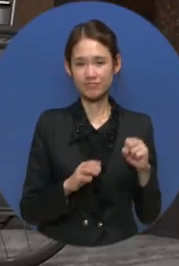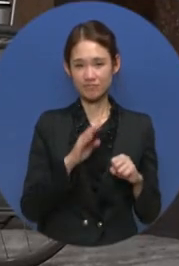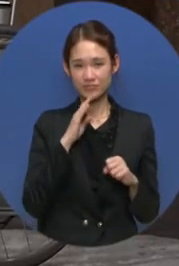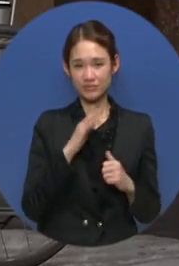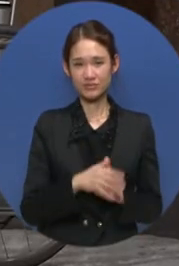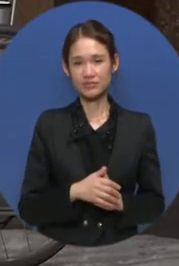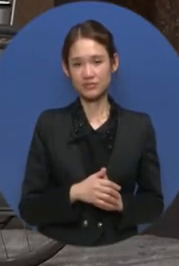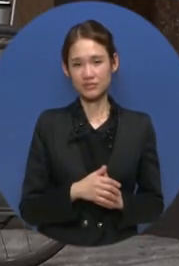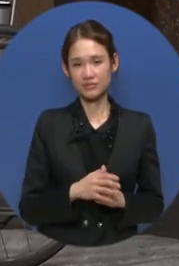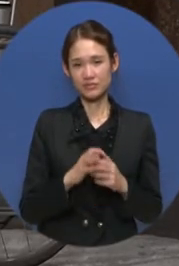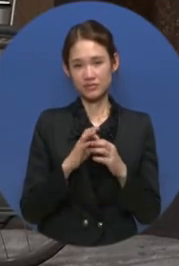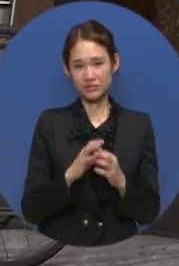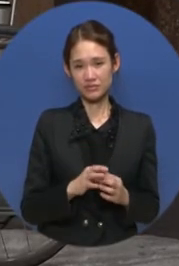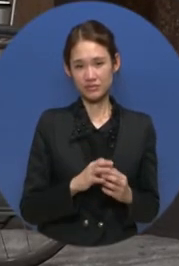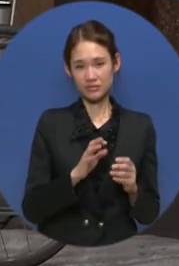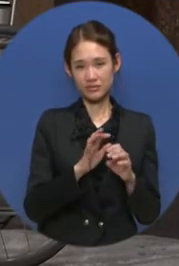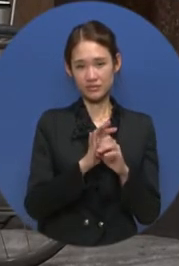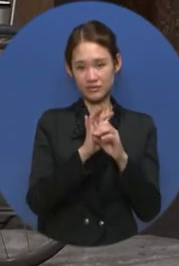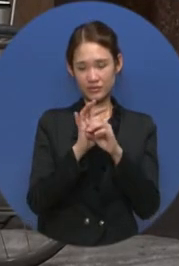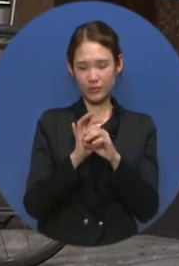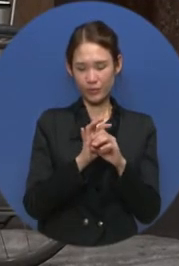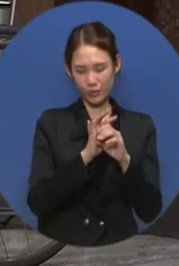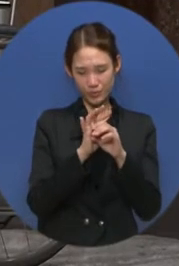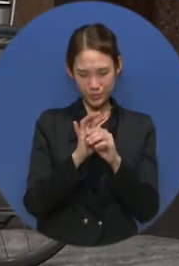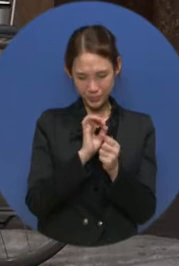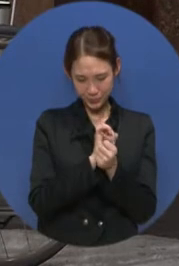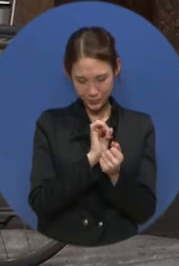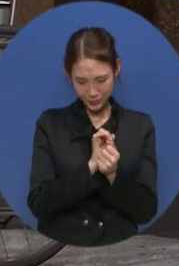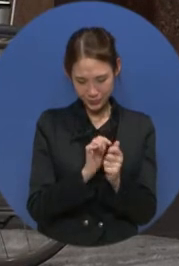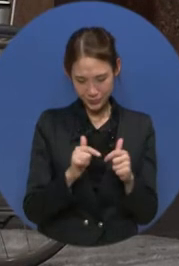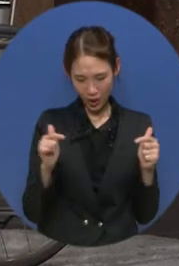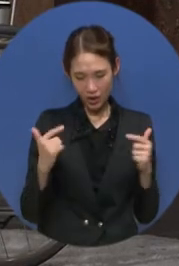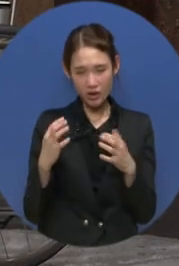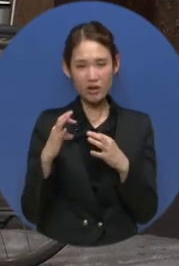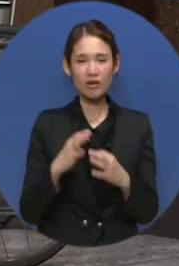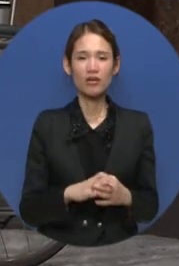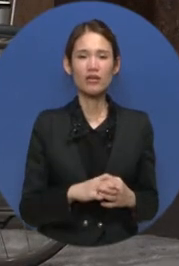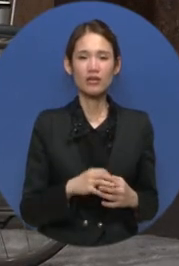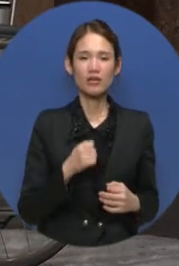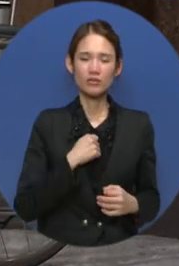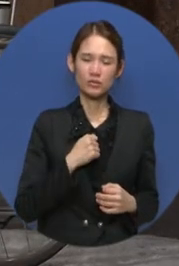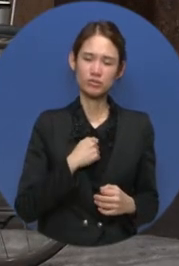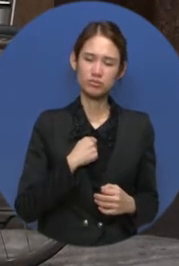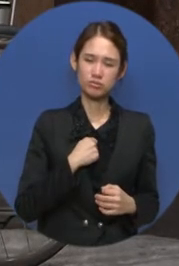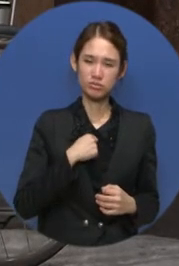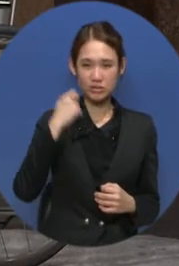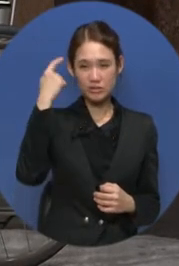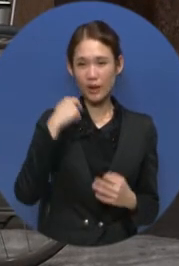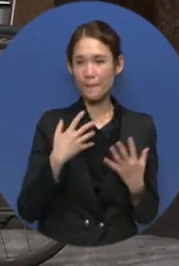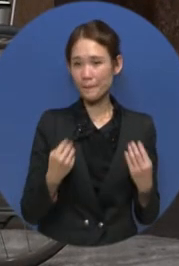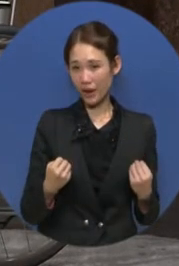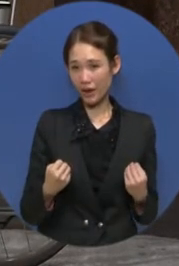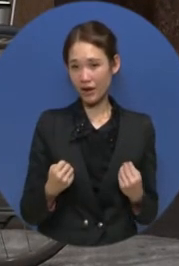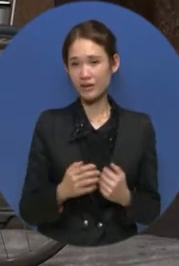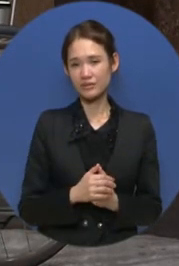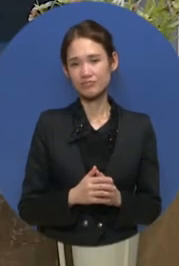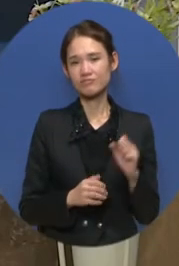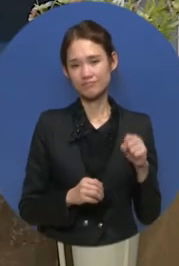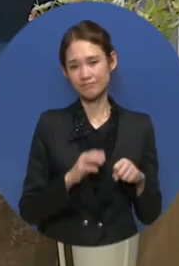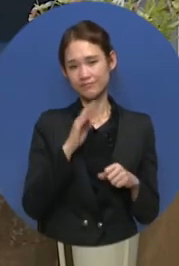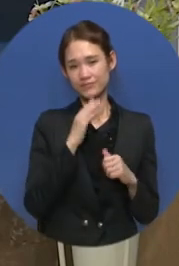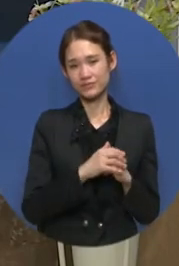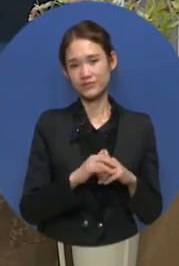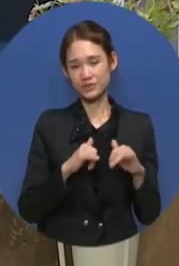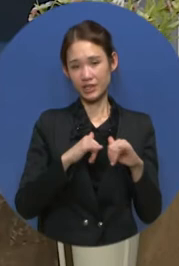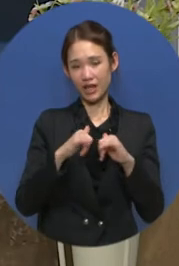이게 지금 계속해서 좀 이어지고 있다 보니까 다들 이제 답답함을 많이 느끼시는 것 같아요. 그렇죠. 그렇죠. 맞습니다. 네. 근데